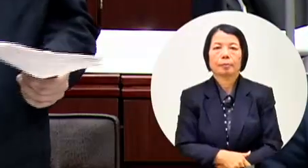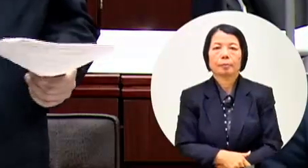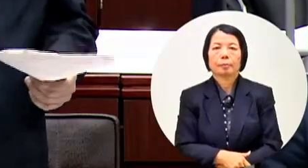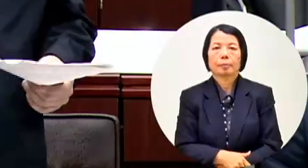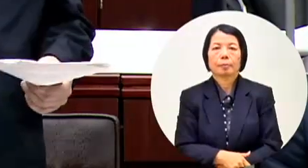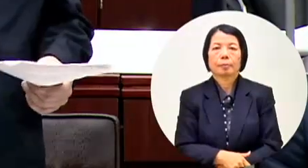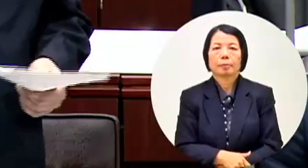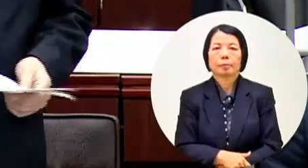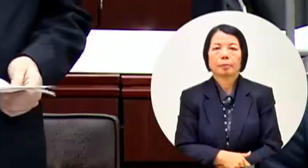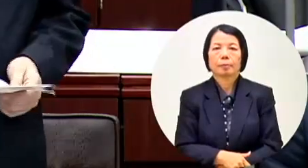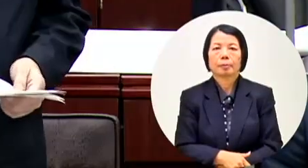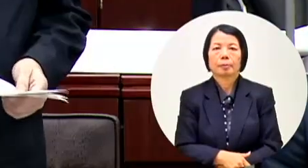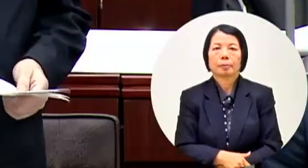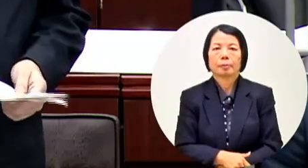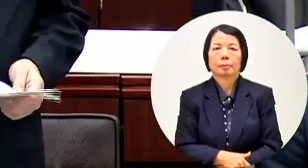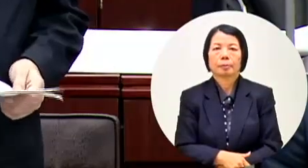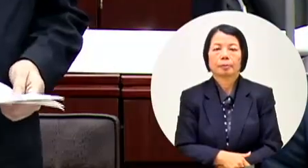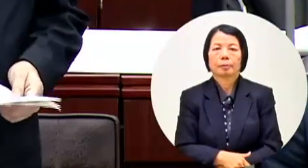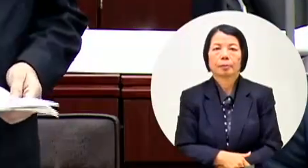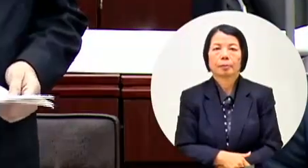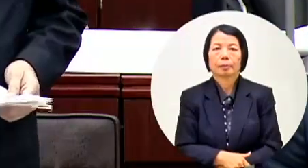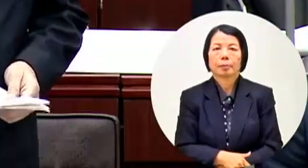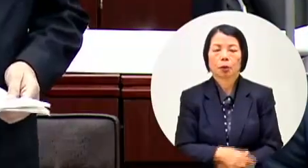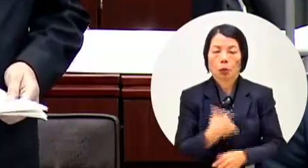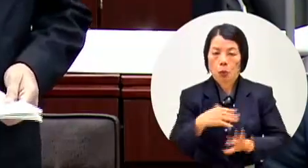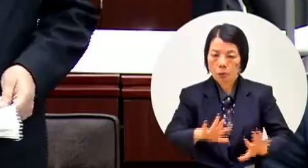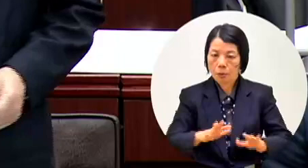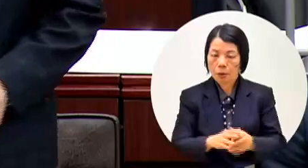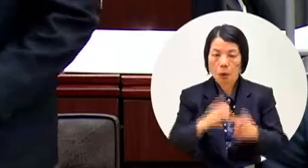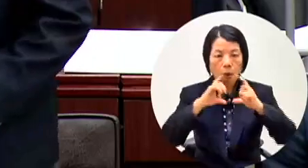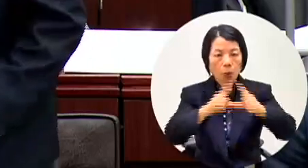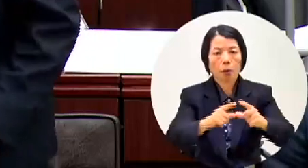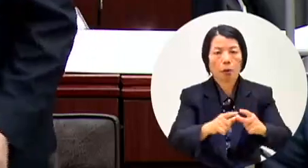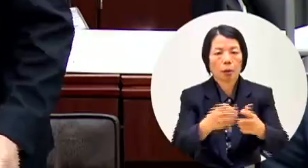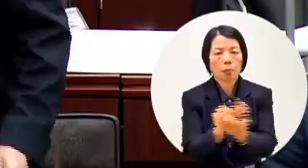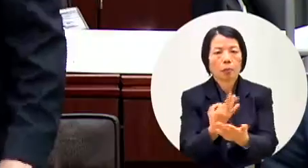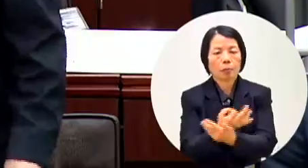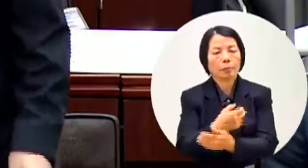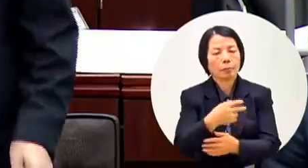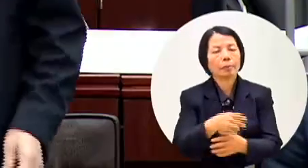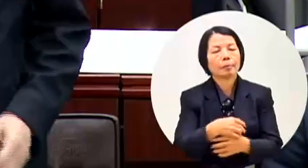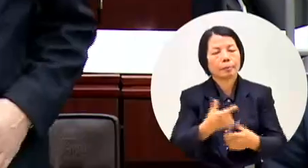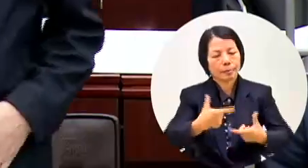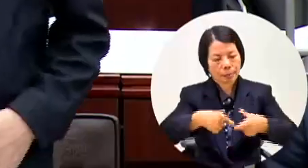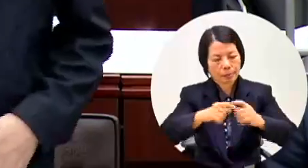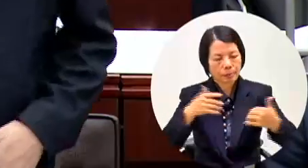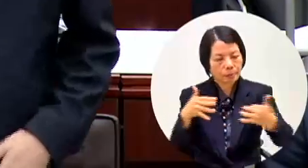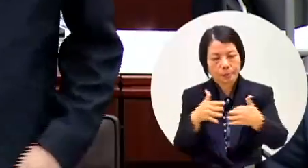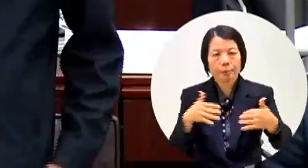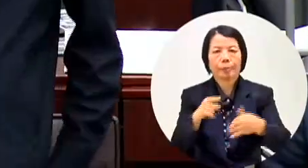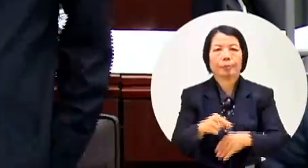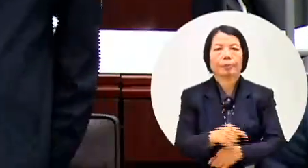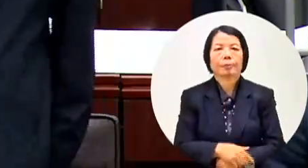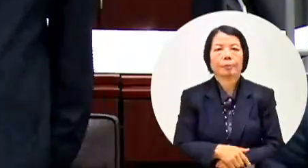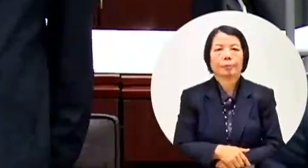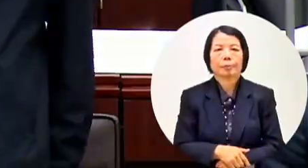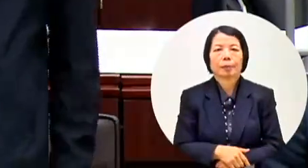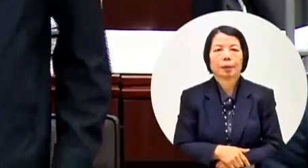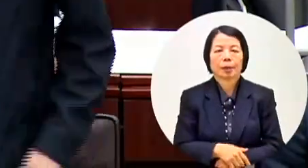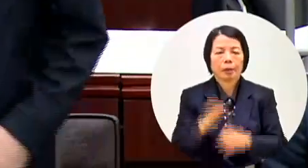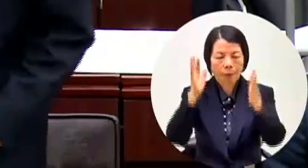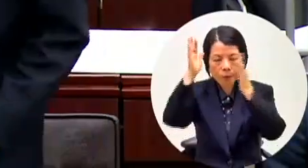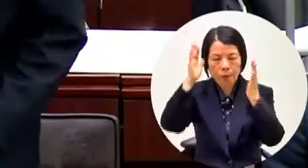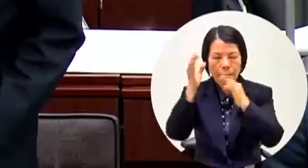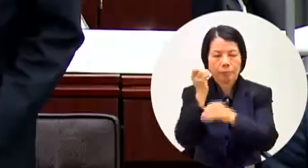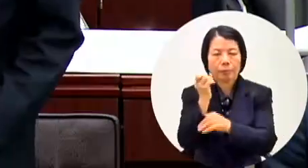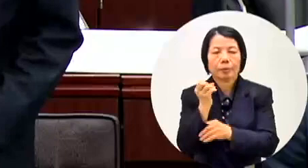至于就差不多这样子了，跟两位议员，如果不足的部分，请再提出质询。新马大概花了34万新